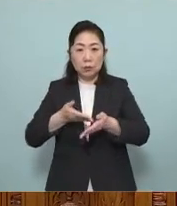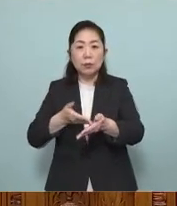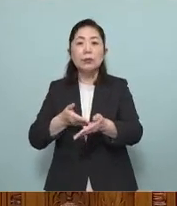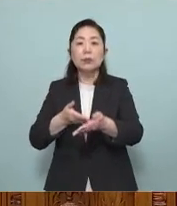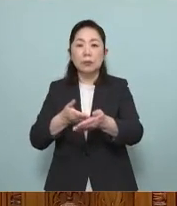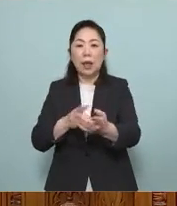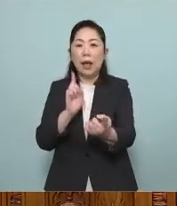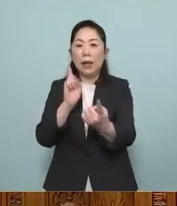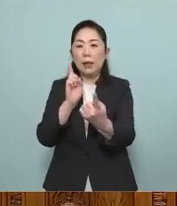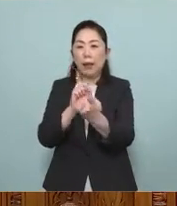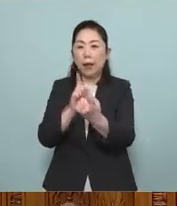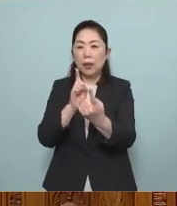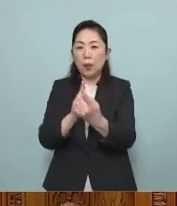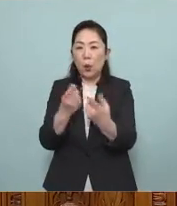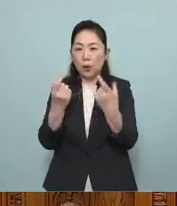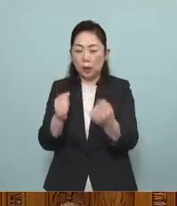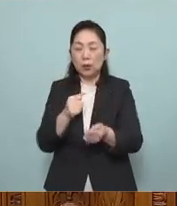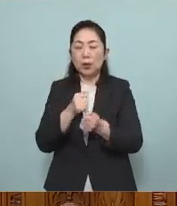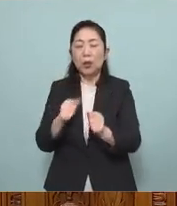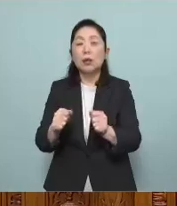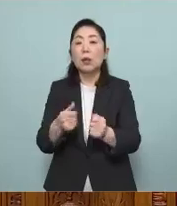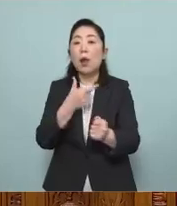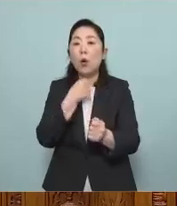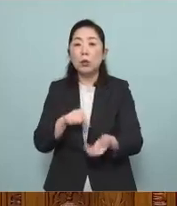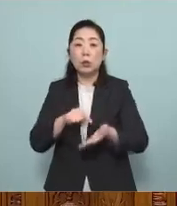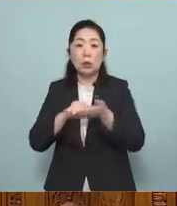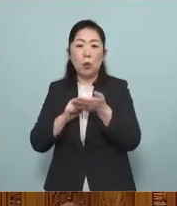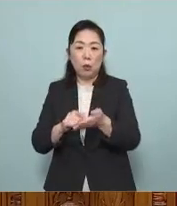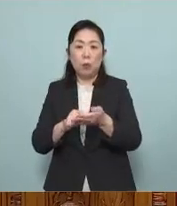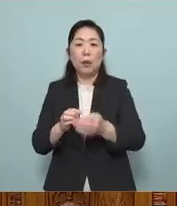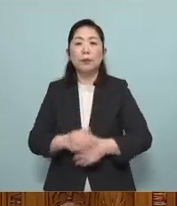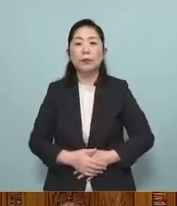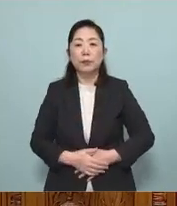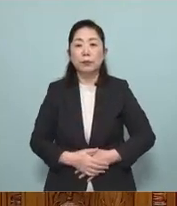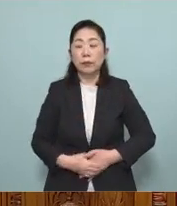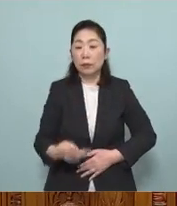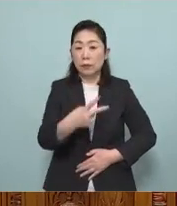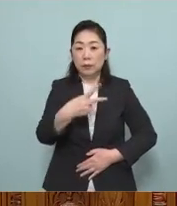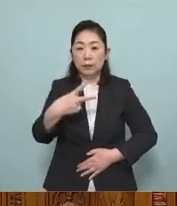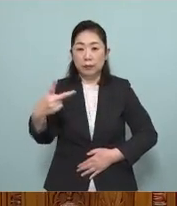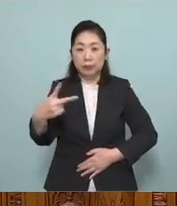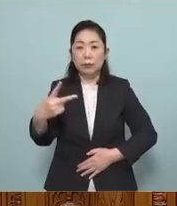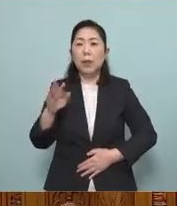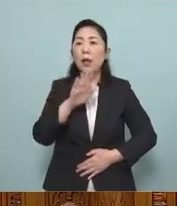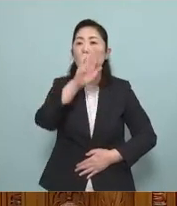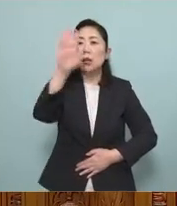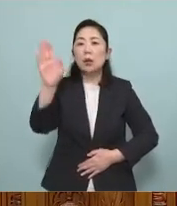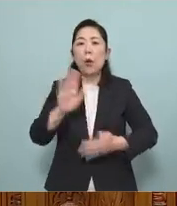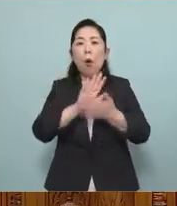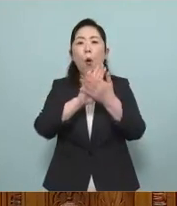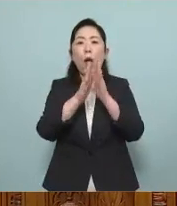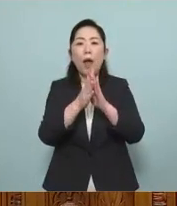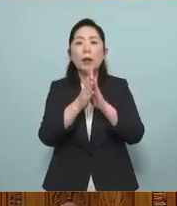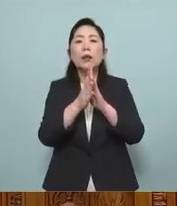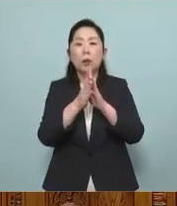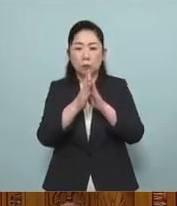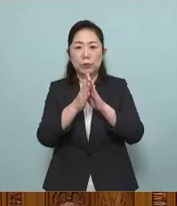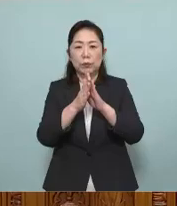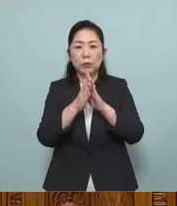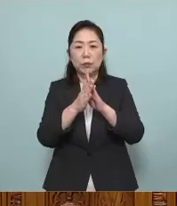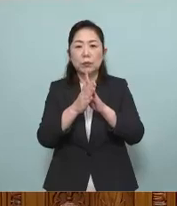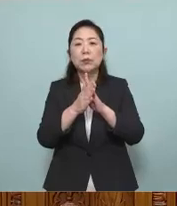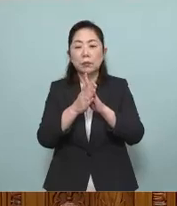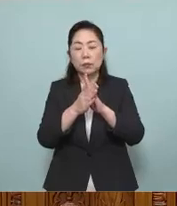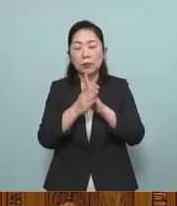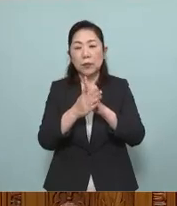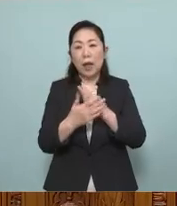を強く求めていきます。第二の柱として、気候変動やユニバーサルヘルスカバレッジの達成